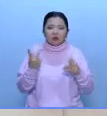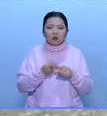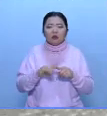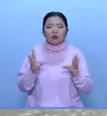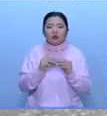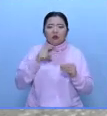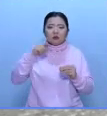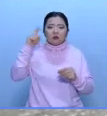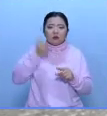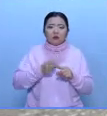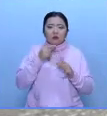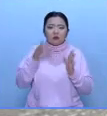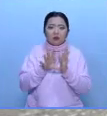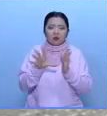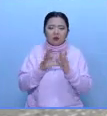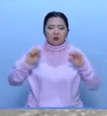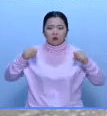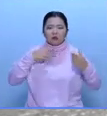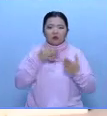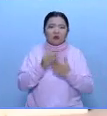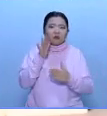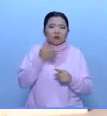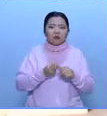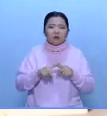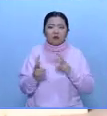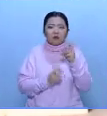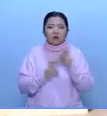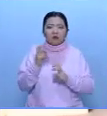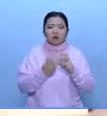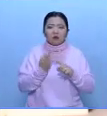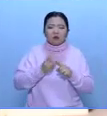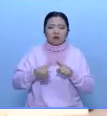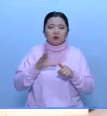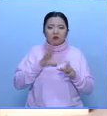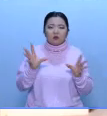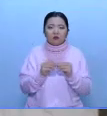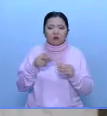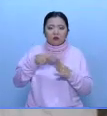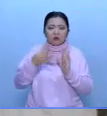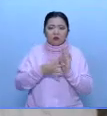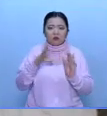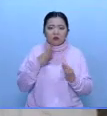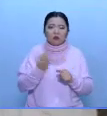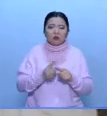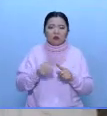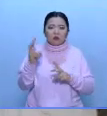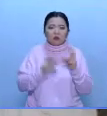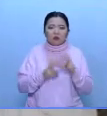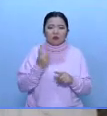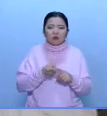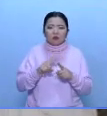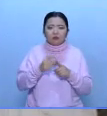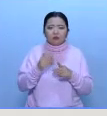жүргізіліп жатыр. Ондағы электр сүзгілерді кезең-кезеңімен ауыстырған жағдайда қатты заттардың көлемін 10 мың тоннаға дейін азайтуға мүмкіндік